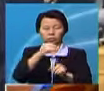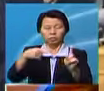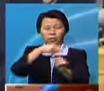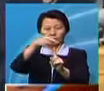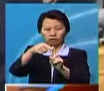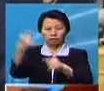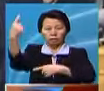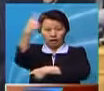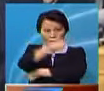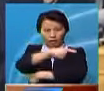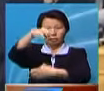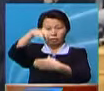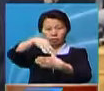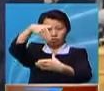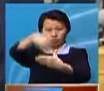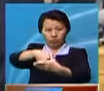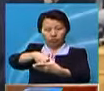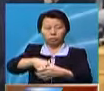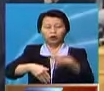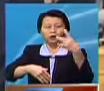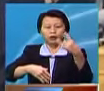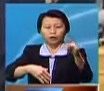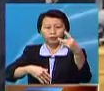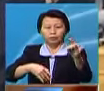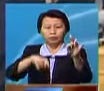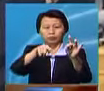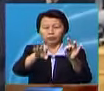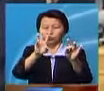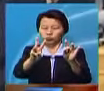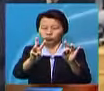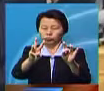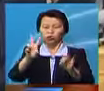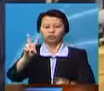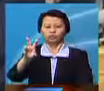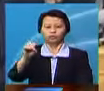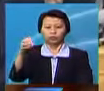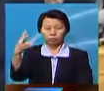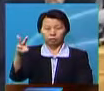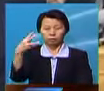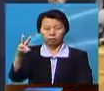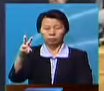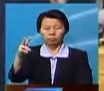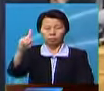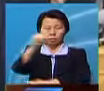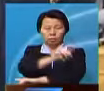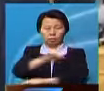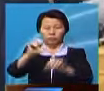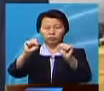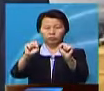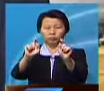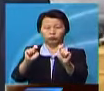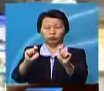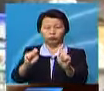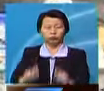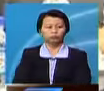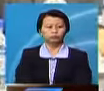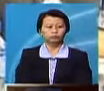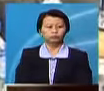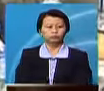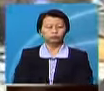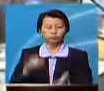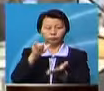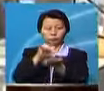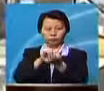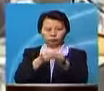hari mengundi 18 hari bulan Jun 2016, iaitu hari Sabtu. Perkara